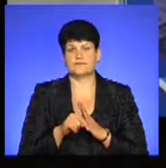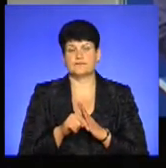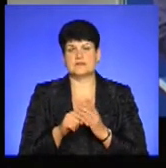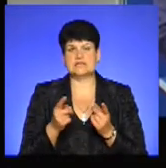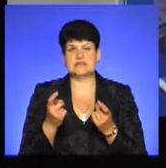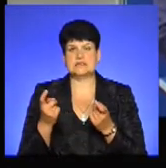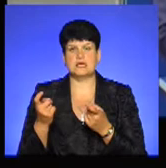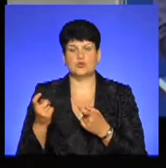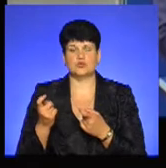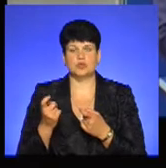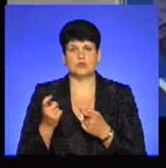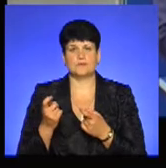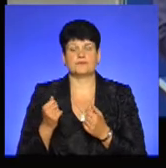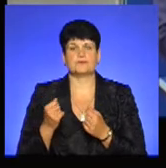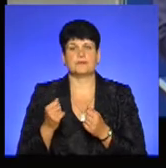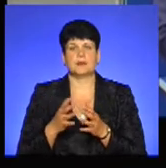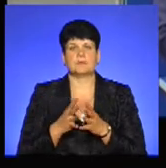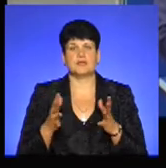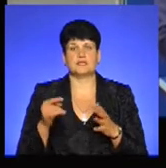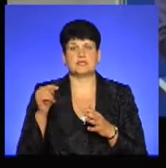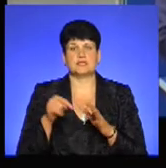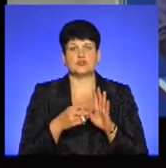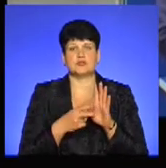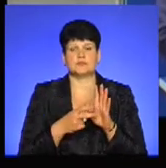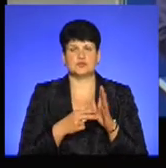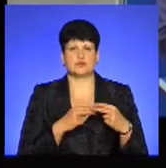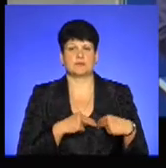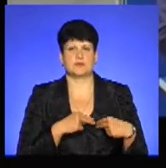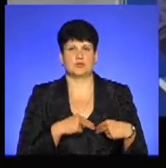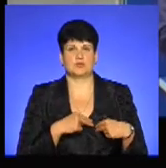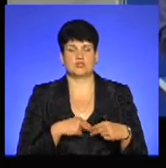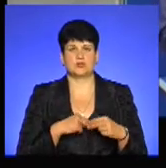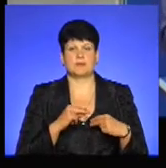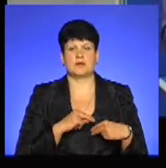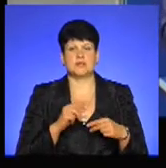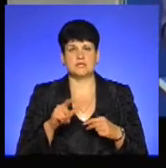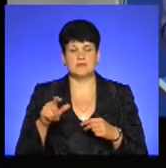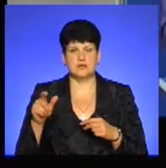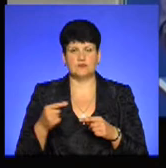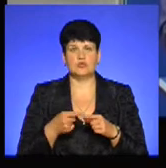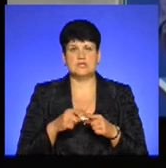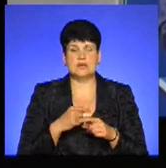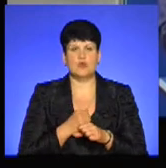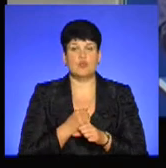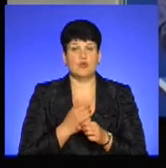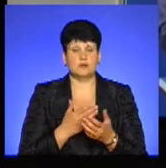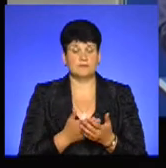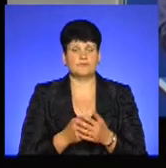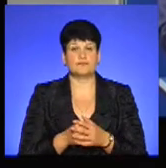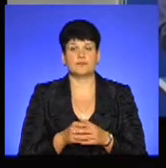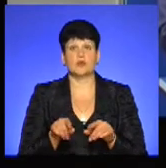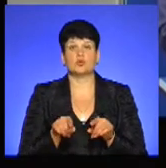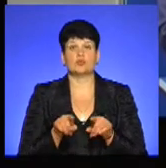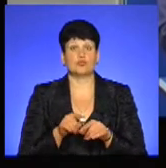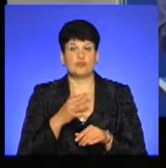залучено понад 1700 педагогічних і науково-педагогічних працівників до цієї роботи. Тому в